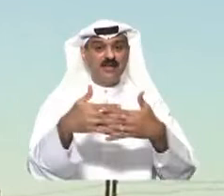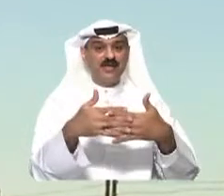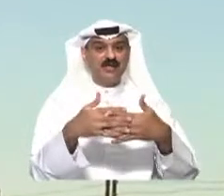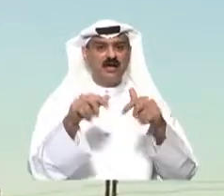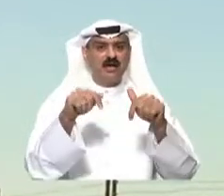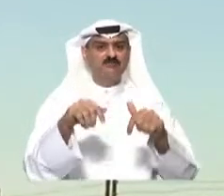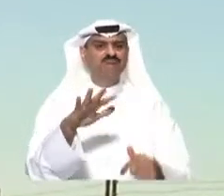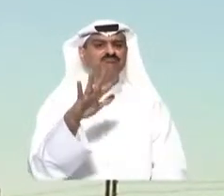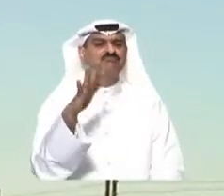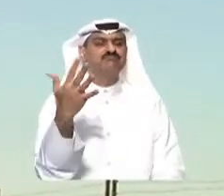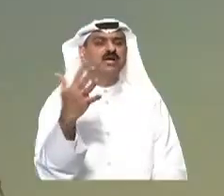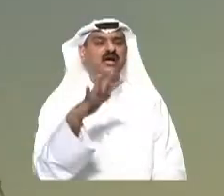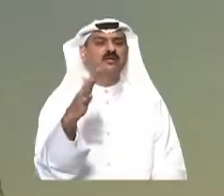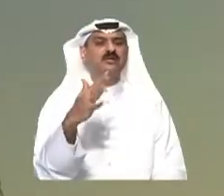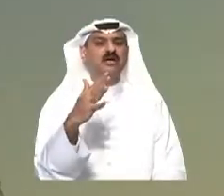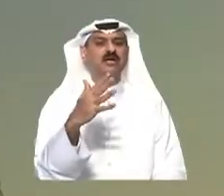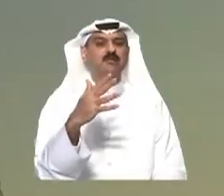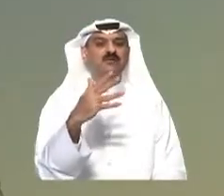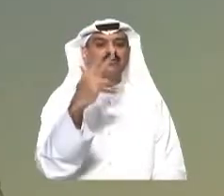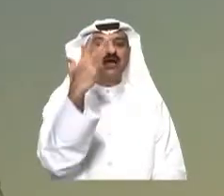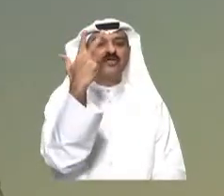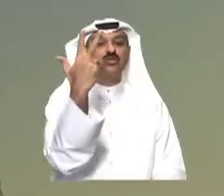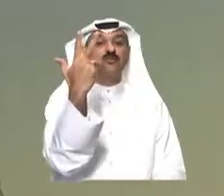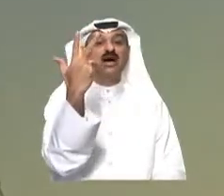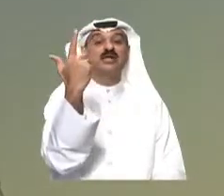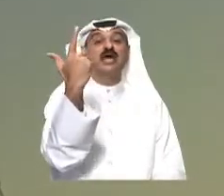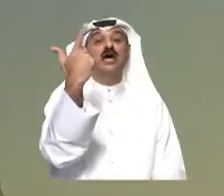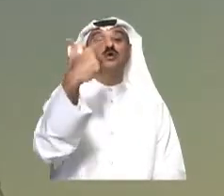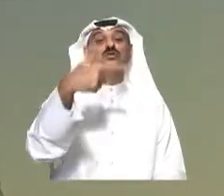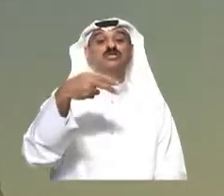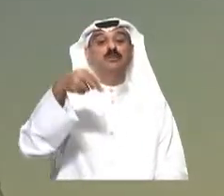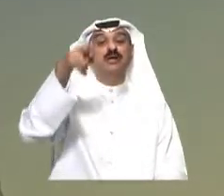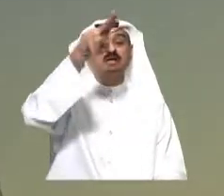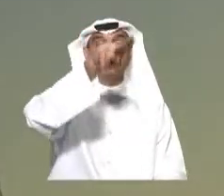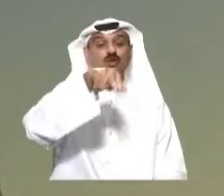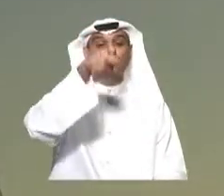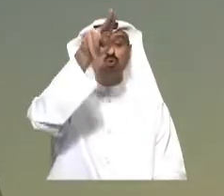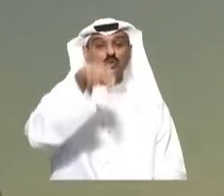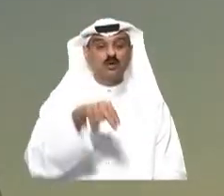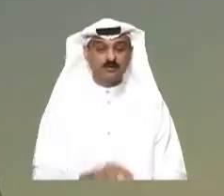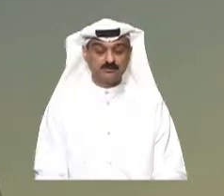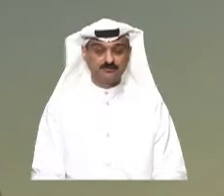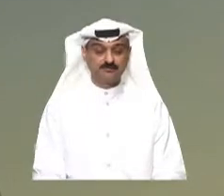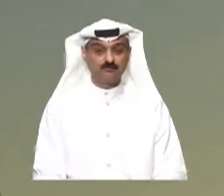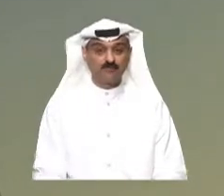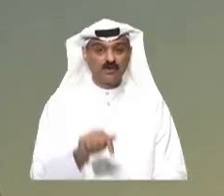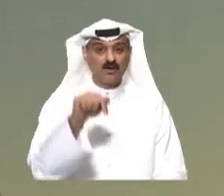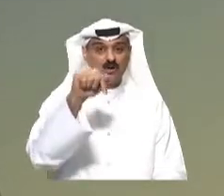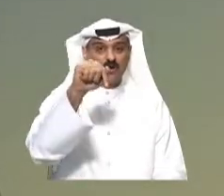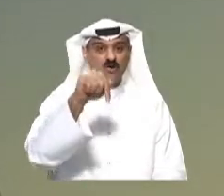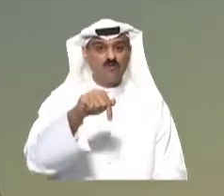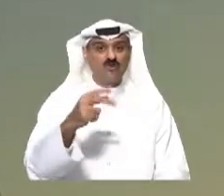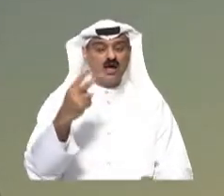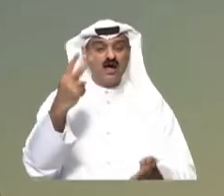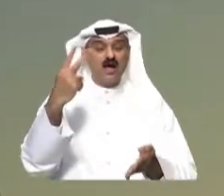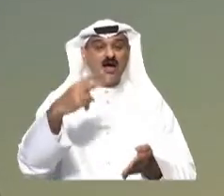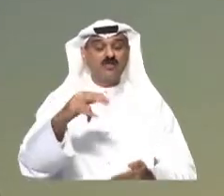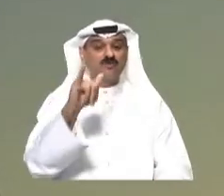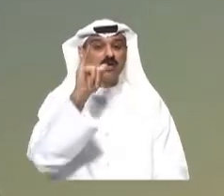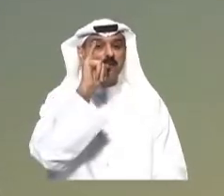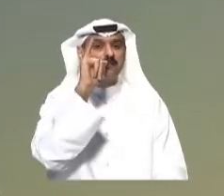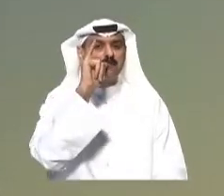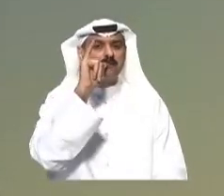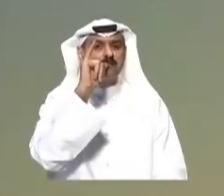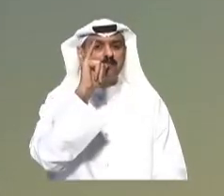سنتات لتستقر عند 78 دولار و30 سنتا للبرميل. ولم تكن العقود الأجل لخام برنت أحسن